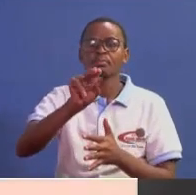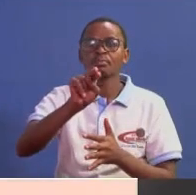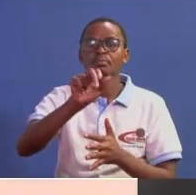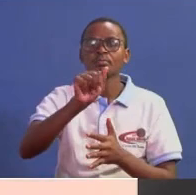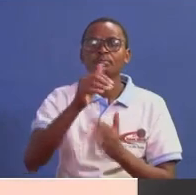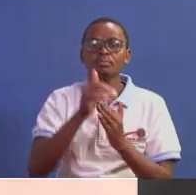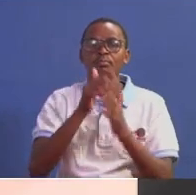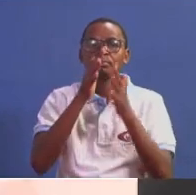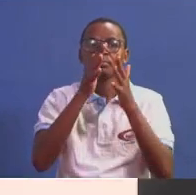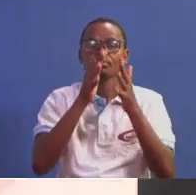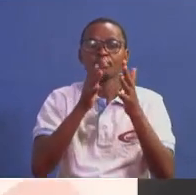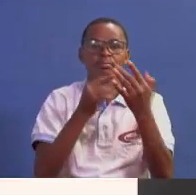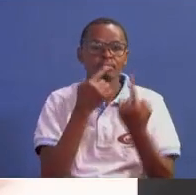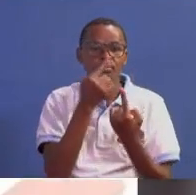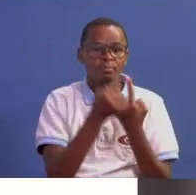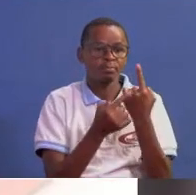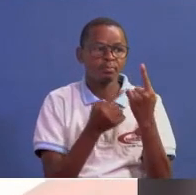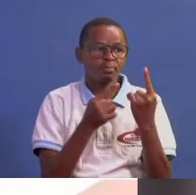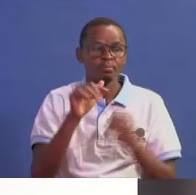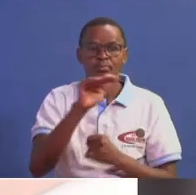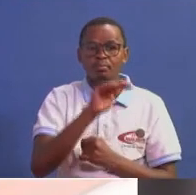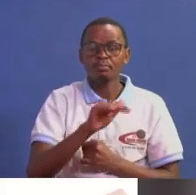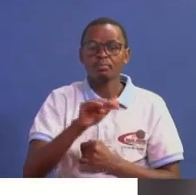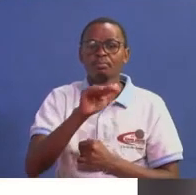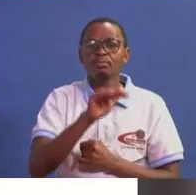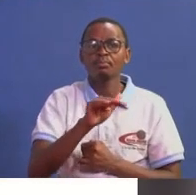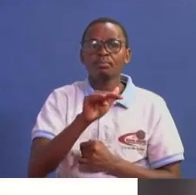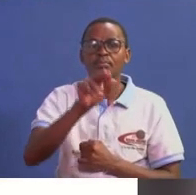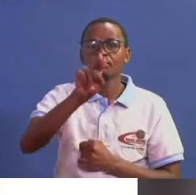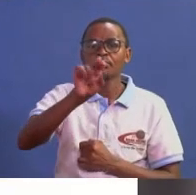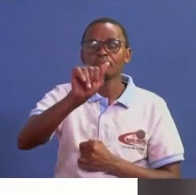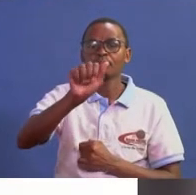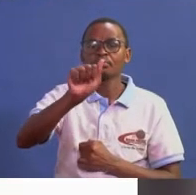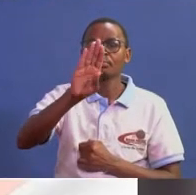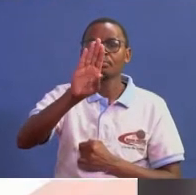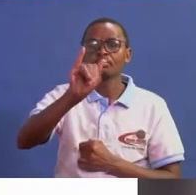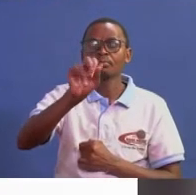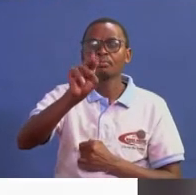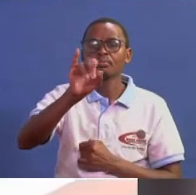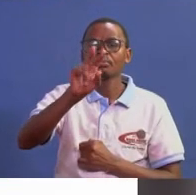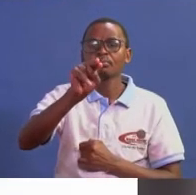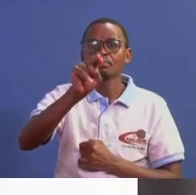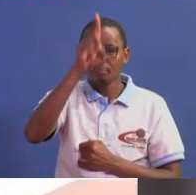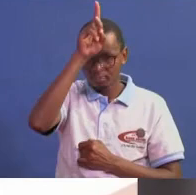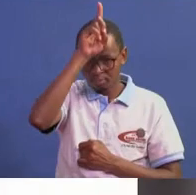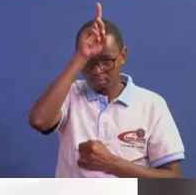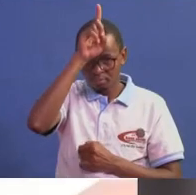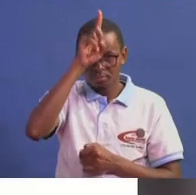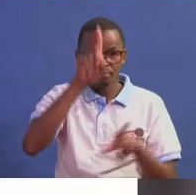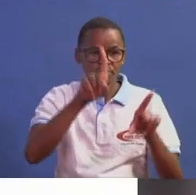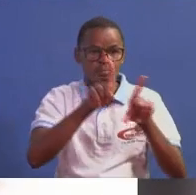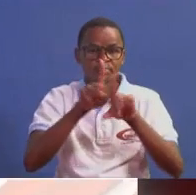Njenga. Viongozi hawa walizungumza katika eneo la Nyabeni, kaunti ya Nyandarua,